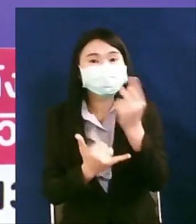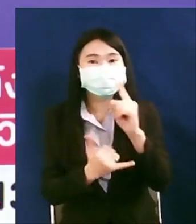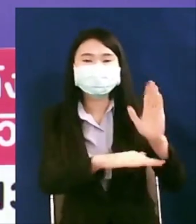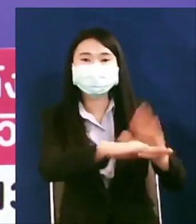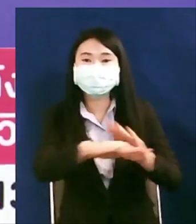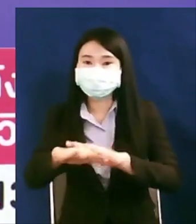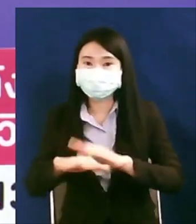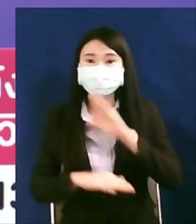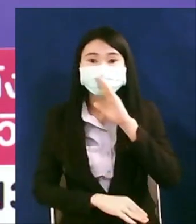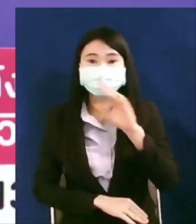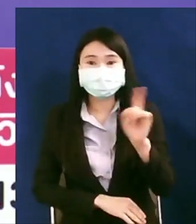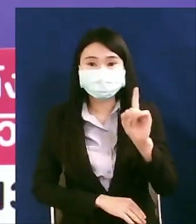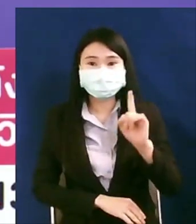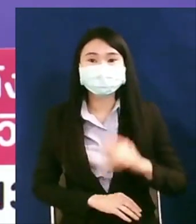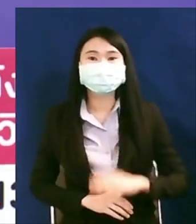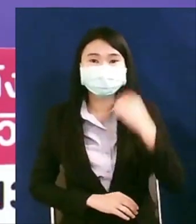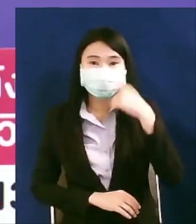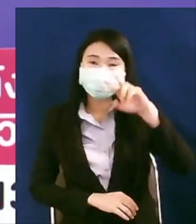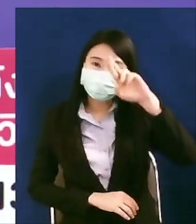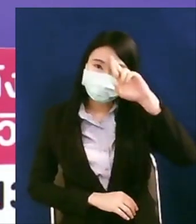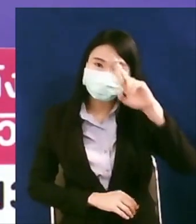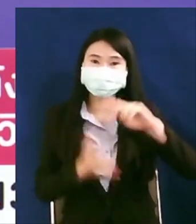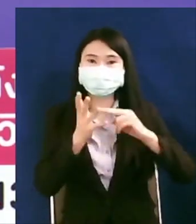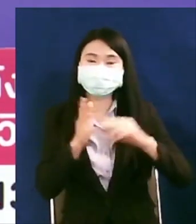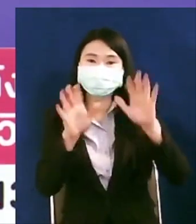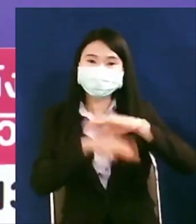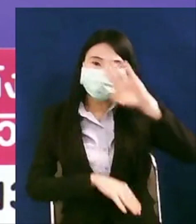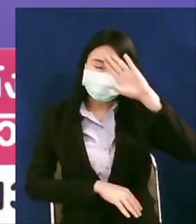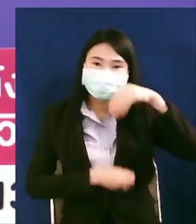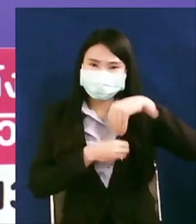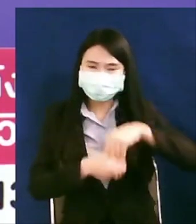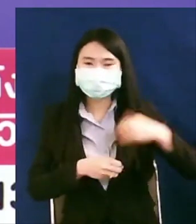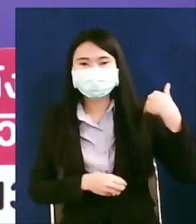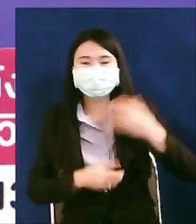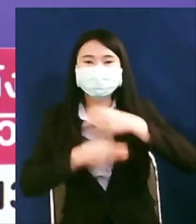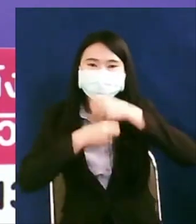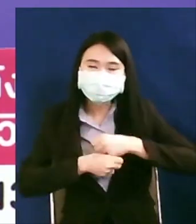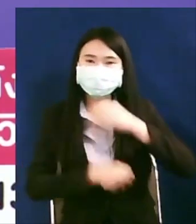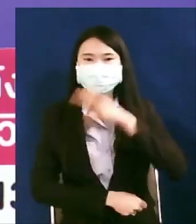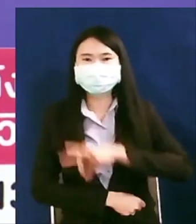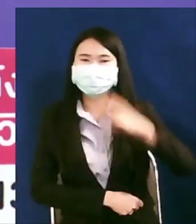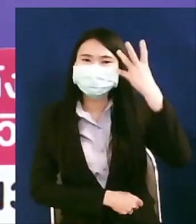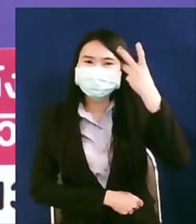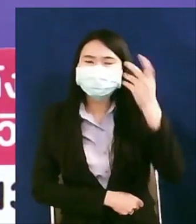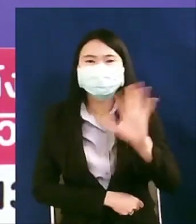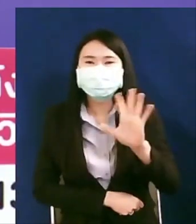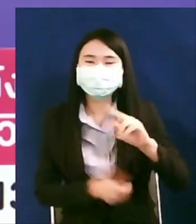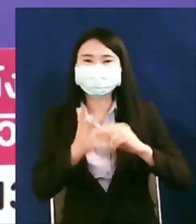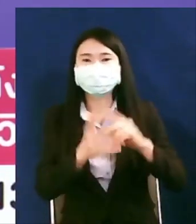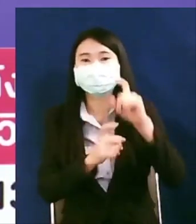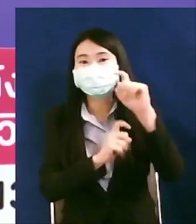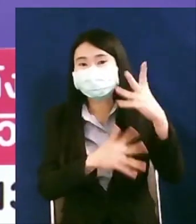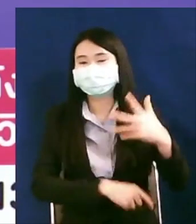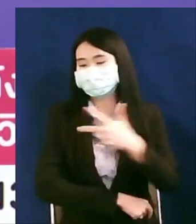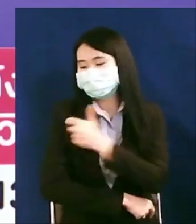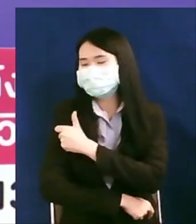ครับท่านที่มีโรคประจำตัวหรือสูงอายุนะครับไม่ต้องกังวลในเรื่องว่าจะกังวลเรื่องความปลอดภัยเรื่องวัคซีน